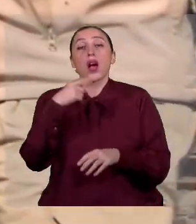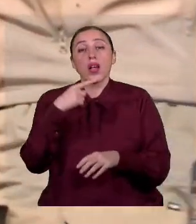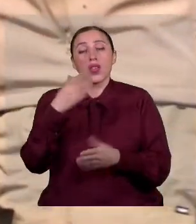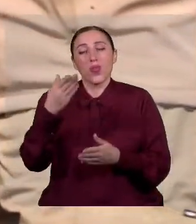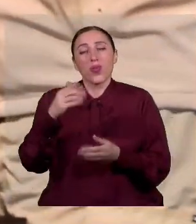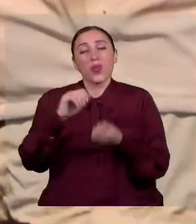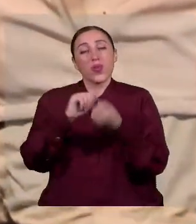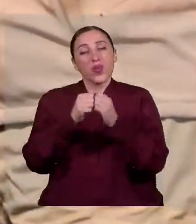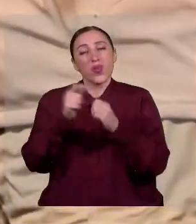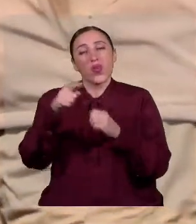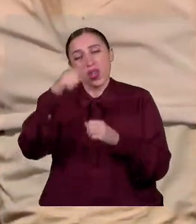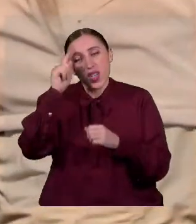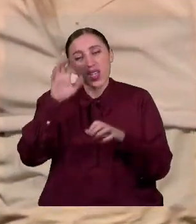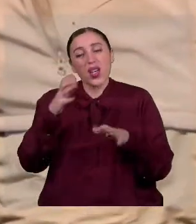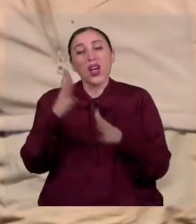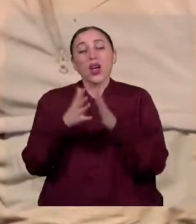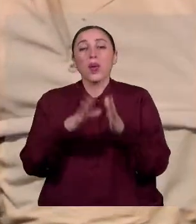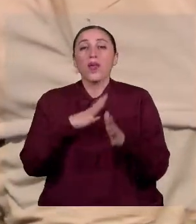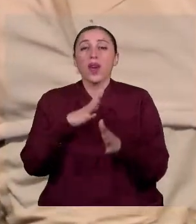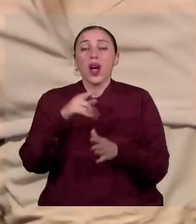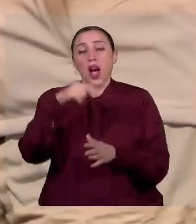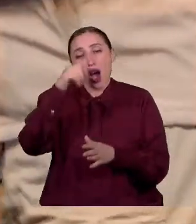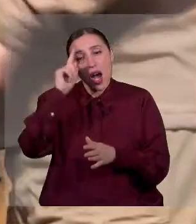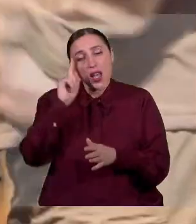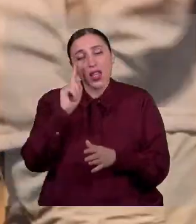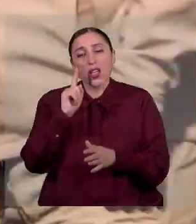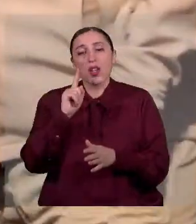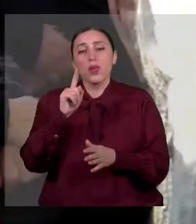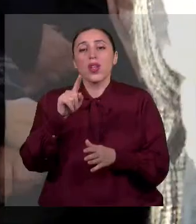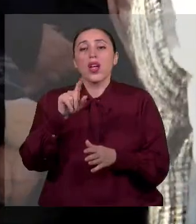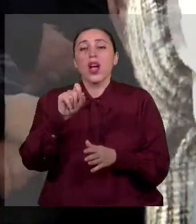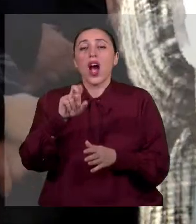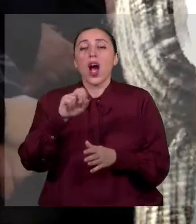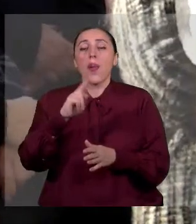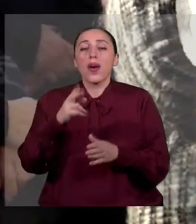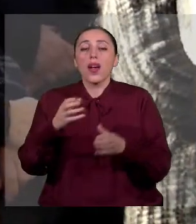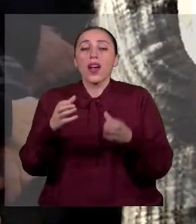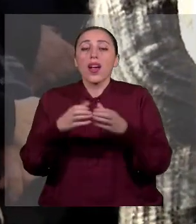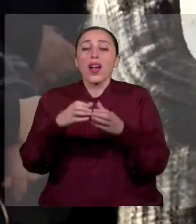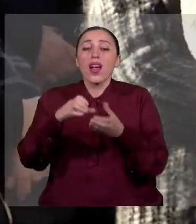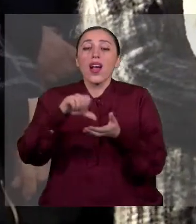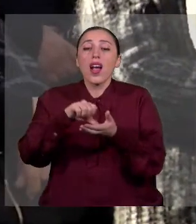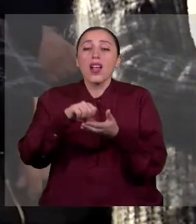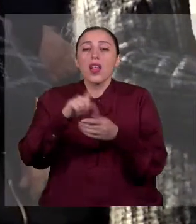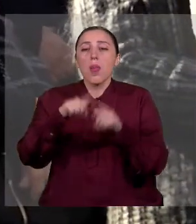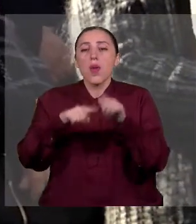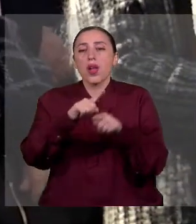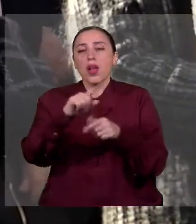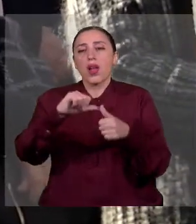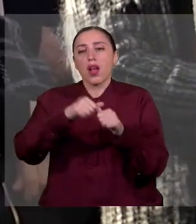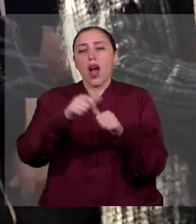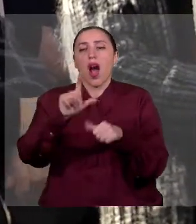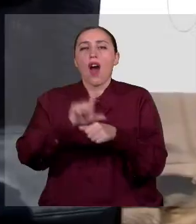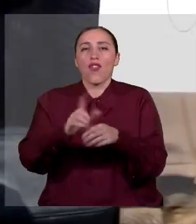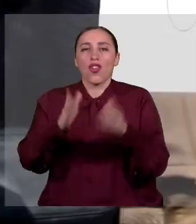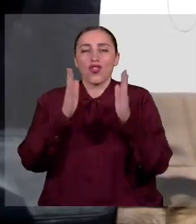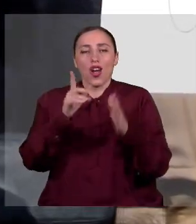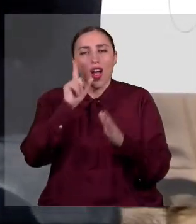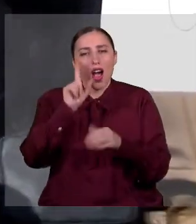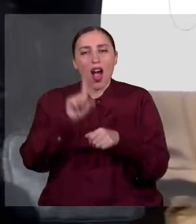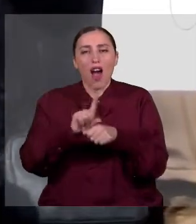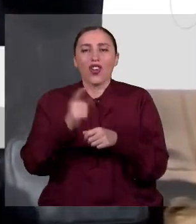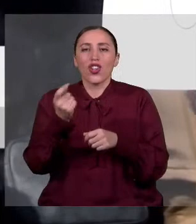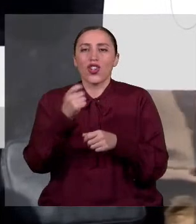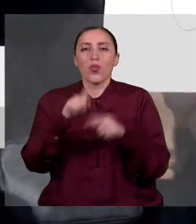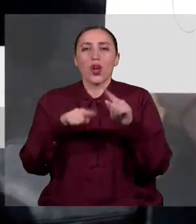հայտարարությունը, թե Ադրբեջանը ՀԱՊԿ-ում ավելի շատ բարեկամներ ունի, քան Հայաստանը։ Մեհրաբյանը ուղեց Ադրբեջանի նախագահին.